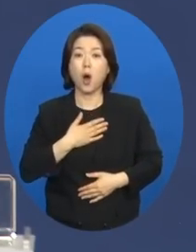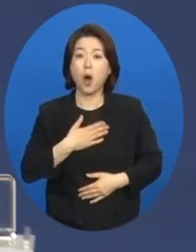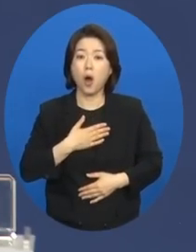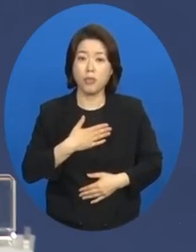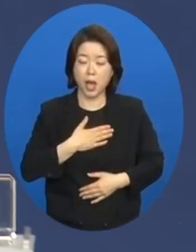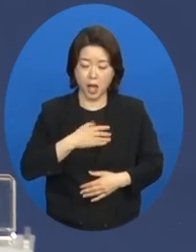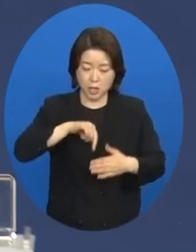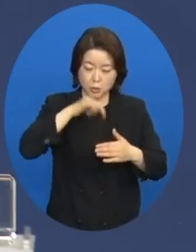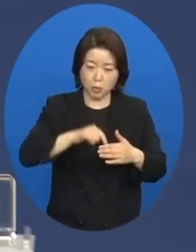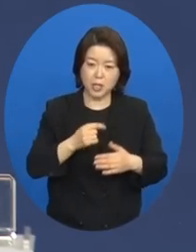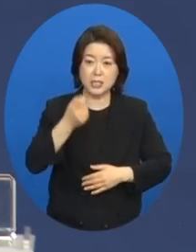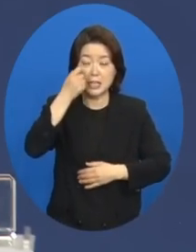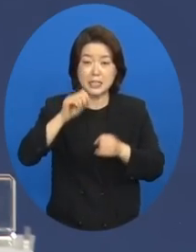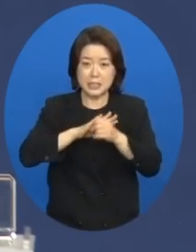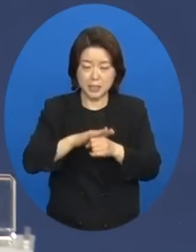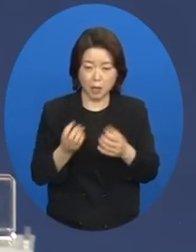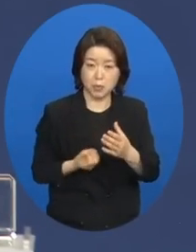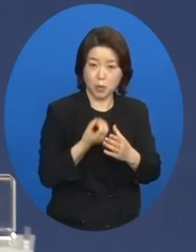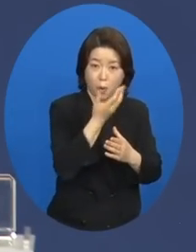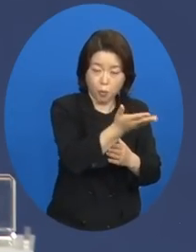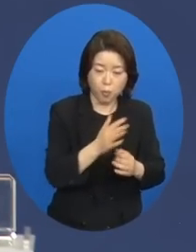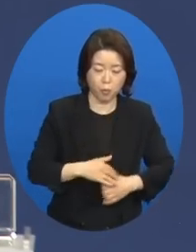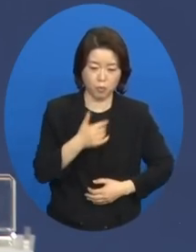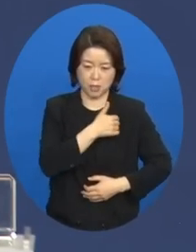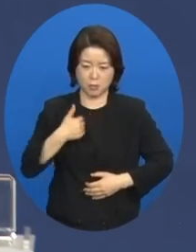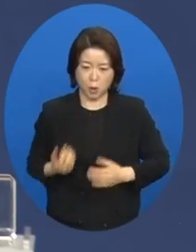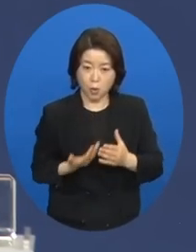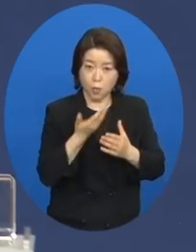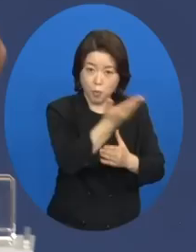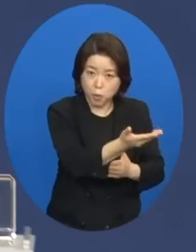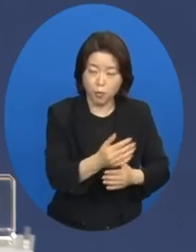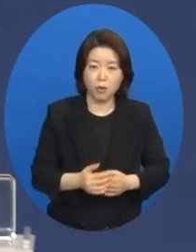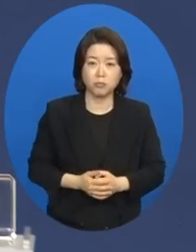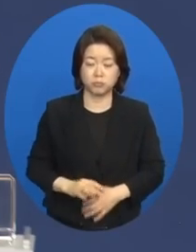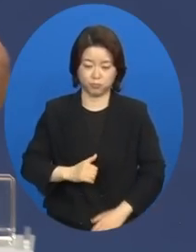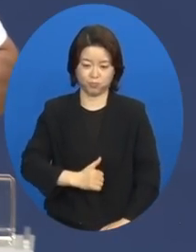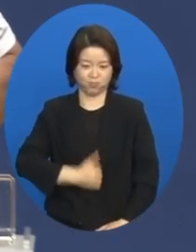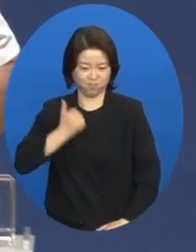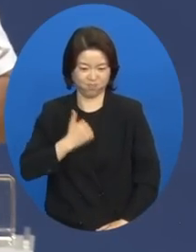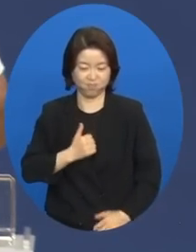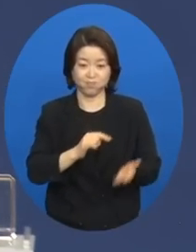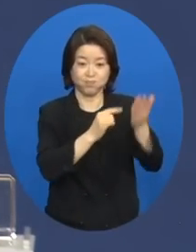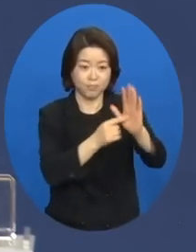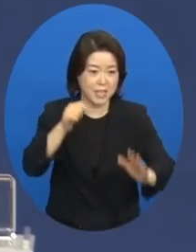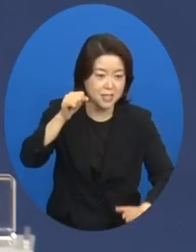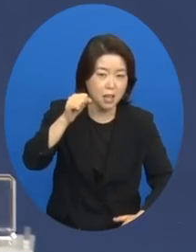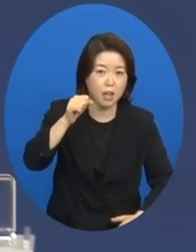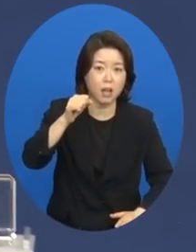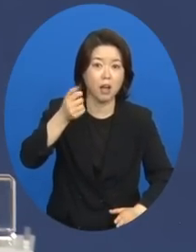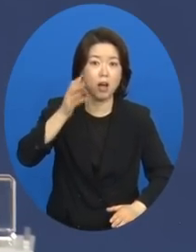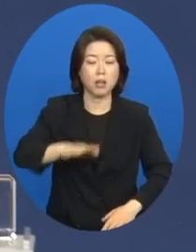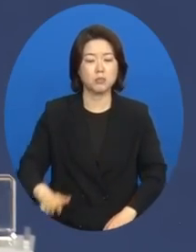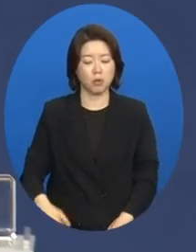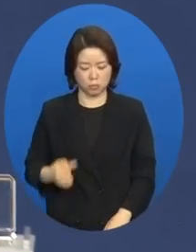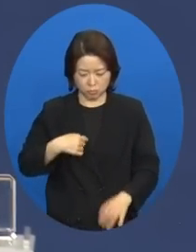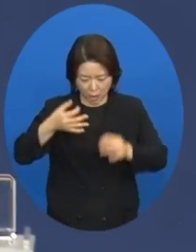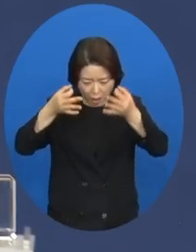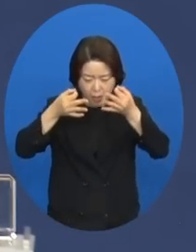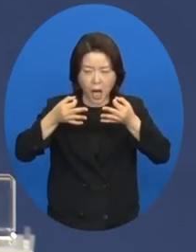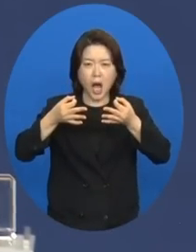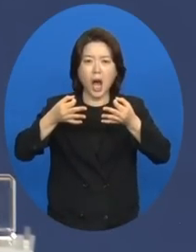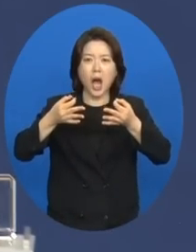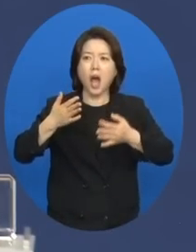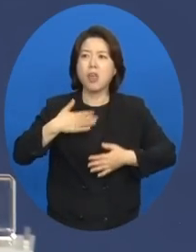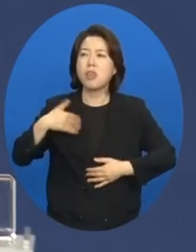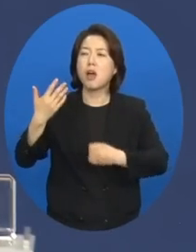나오고 내게서 없는 여유도 생기고 그냥 화가 나서 막 반응을 하려다가도 내가 어떤 놈인데 내가